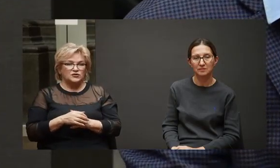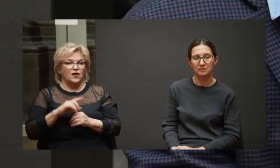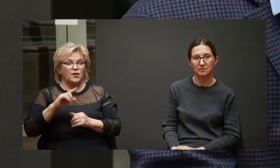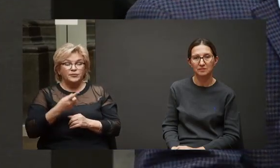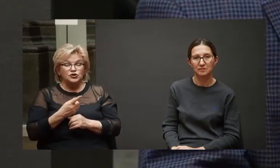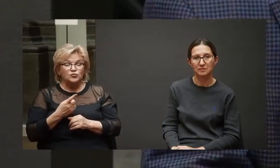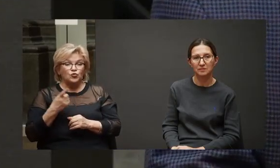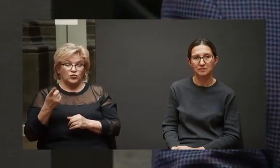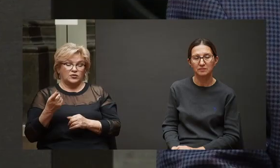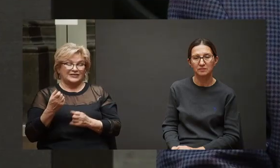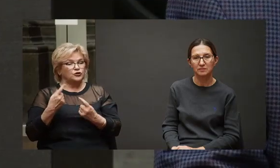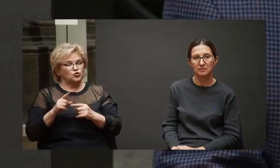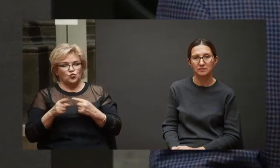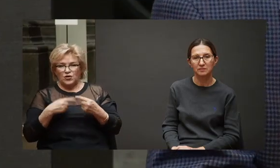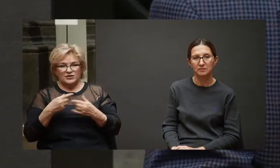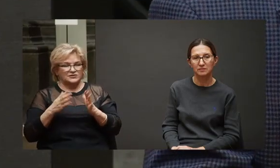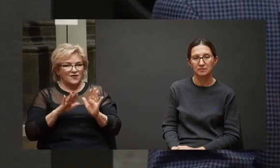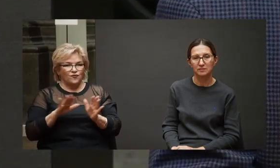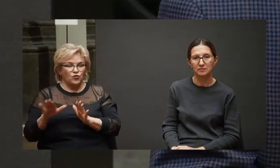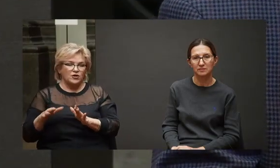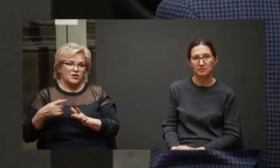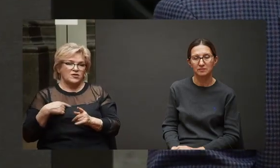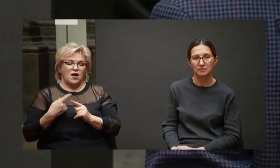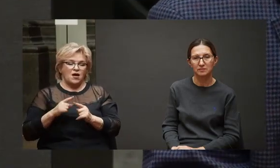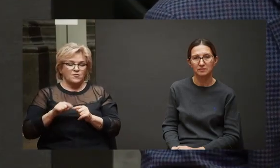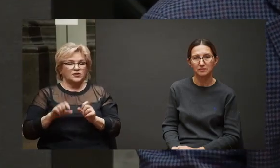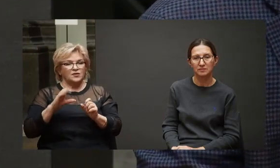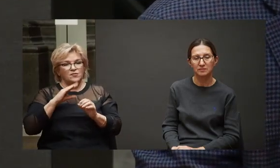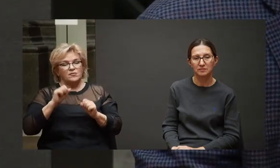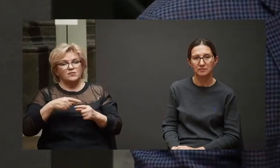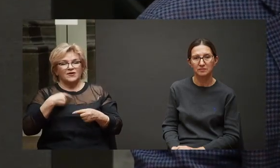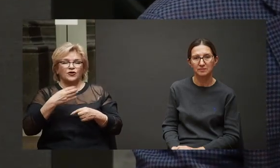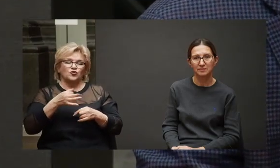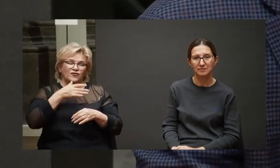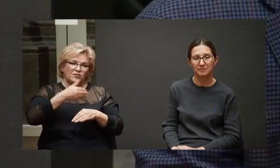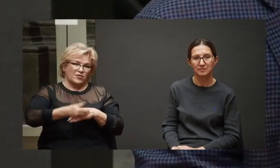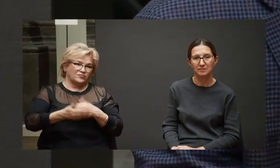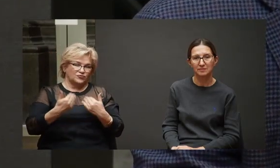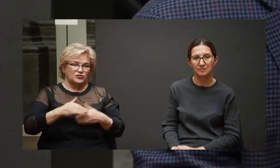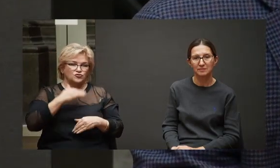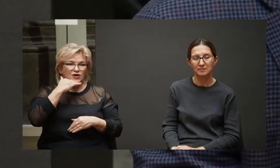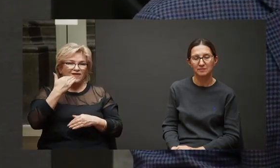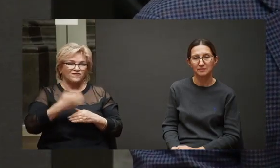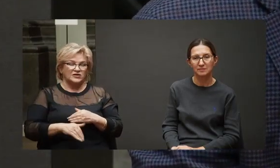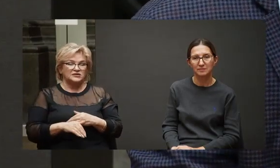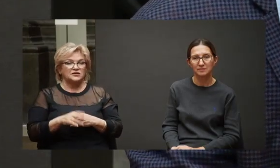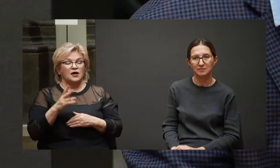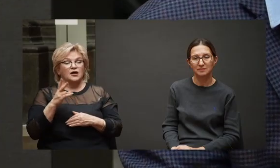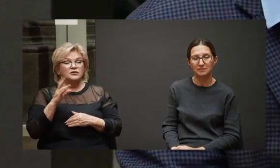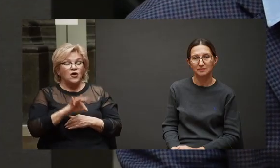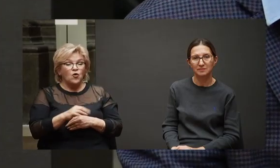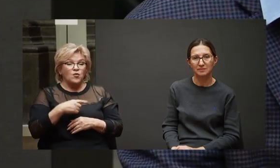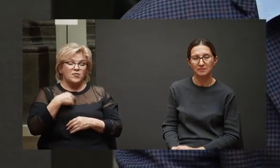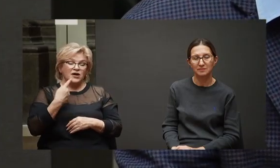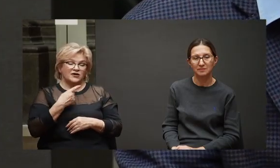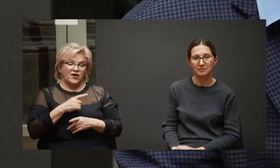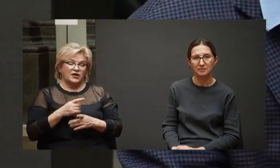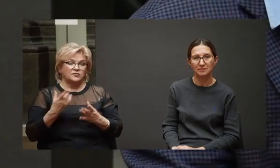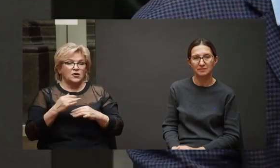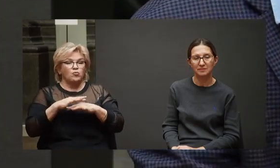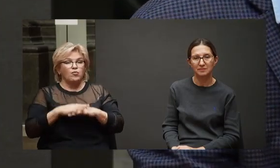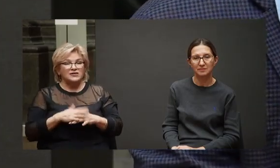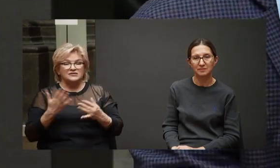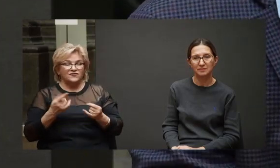Почему? Это как бы другой разговор. Я могу об этом долго говорить, но уже поздно и хватит. Но мы говорим о каких-то